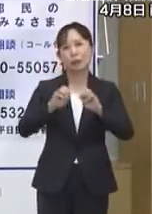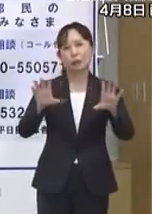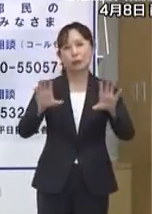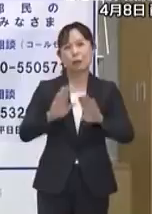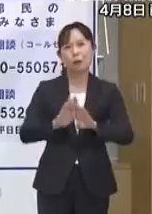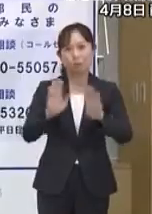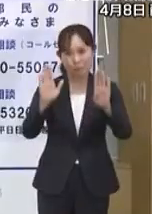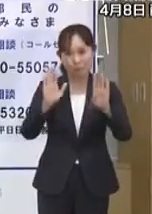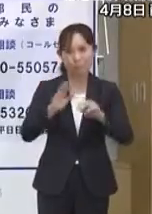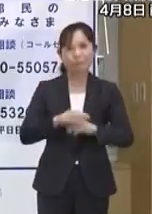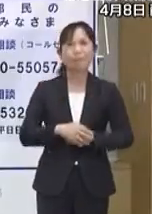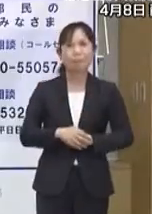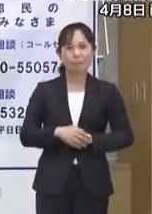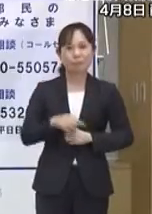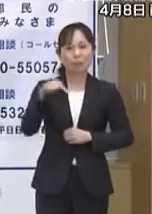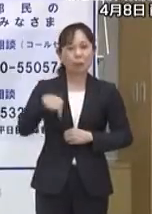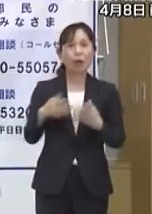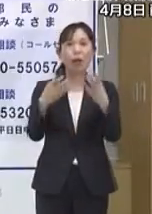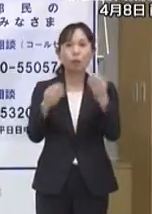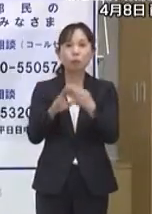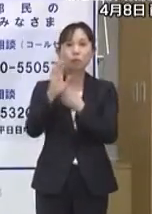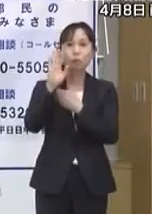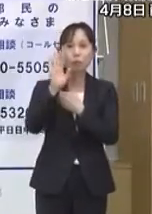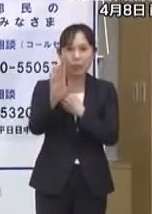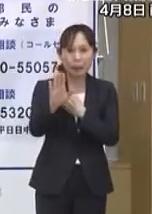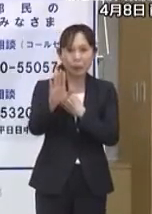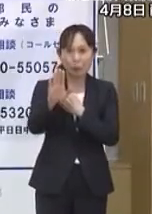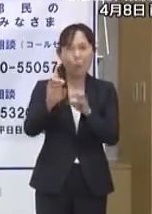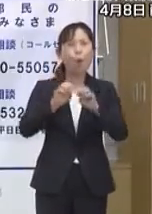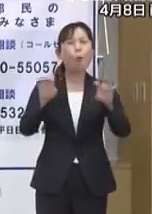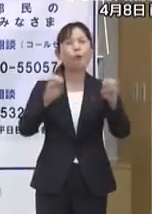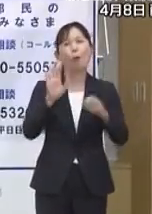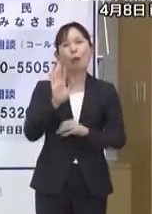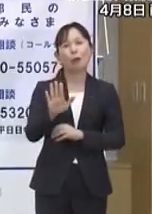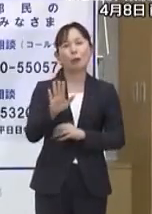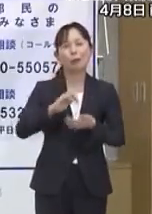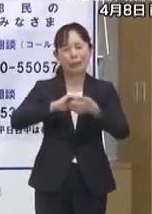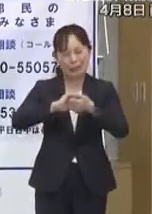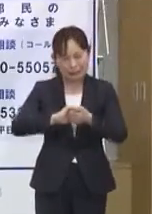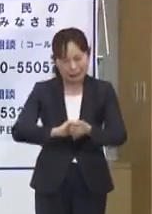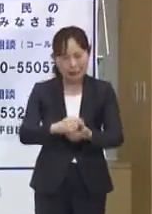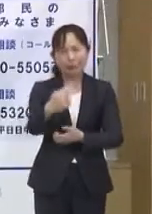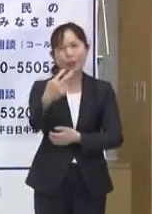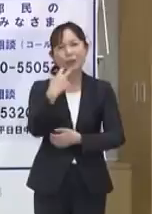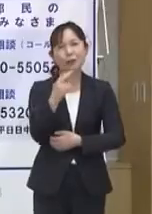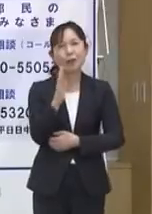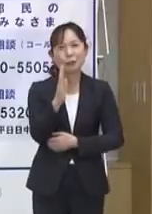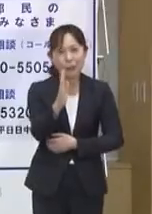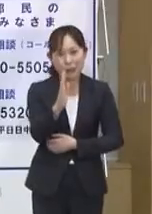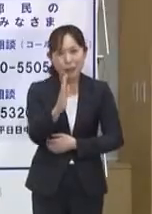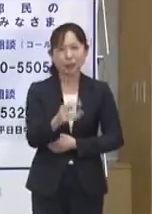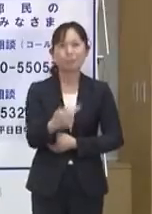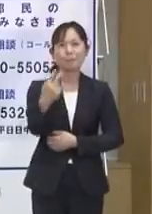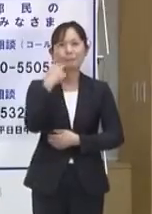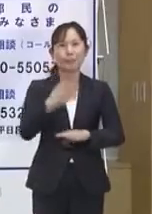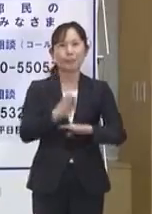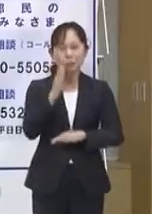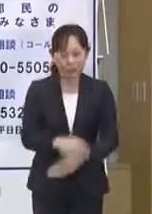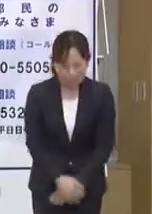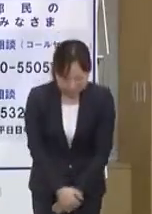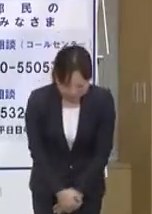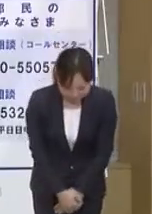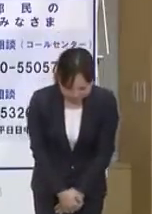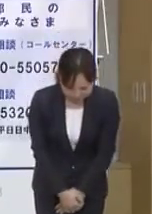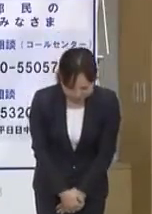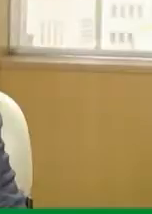致しますこのライブ番組の終了後にも放送いたしますので是非ご覧ください今日もご視聴ありがとうござい